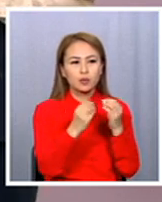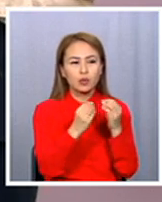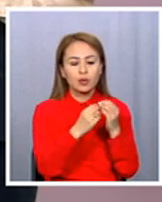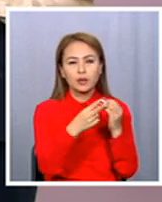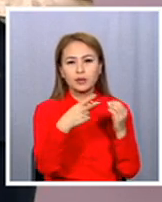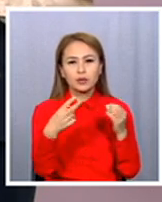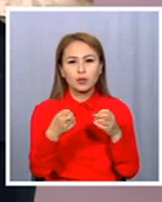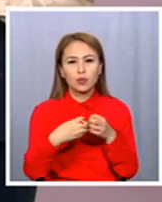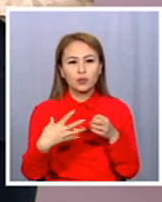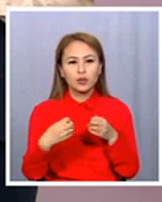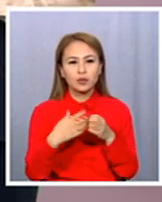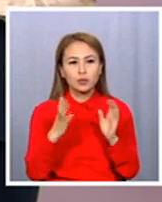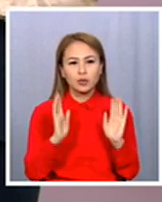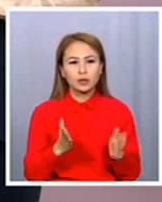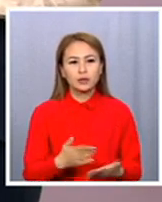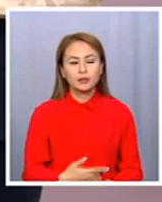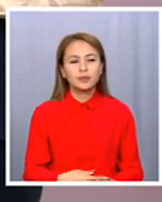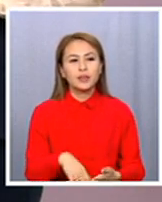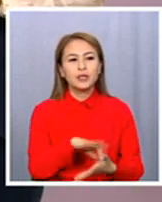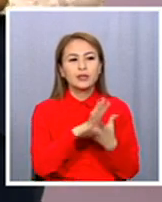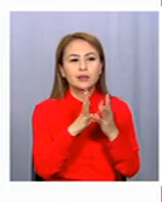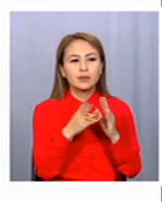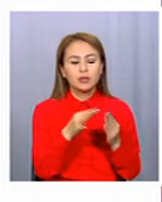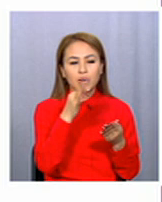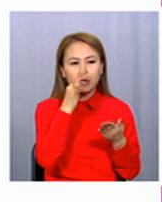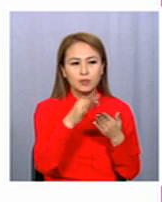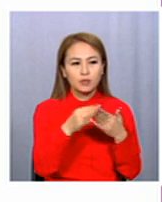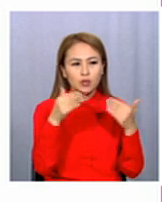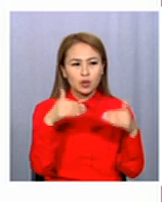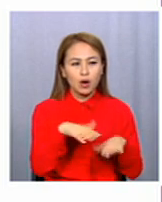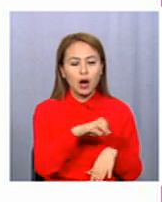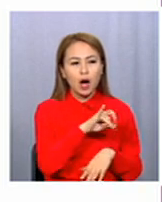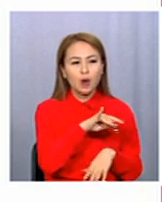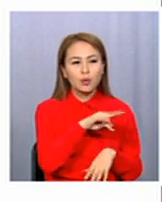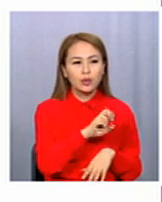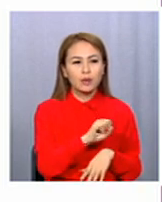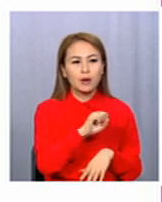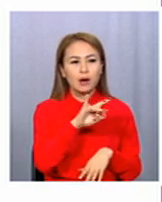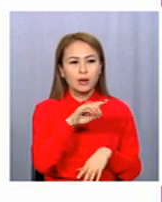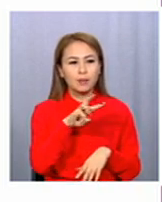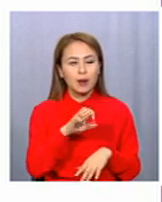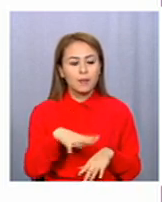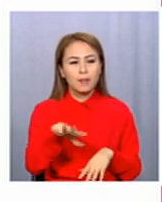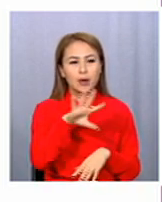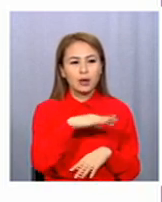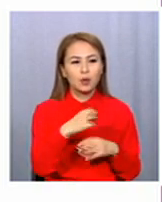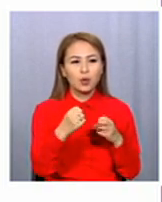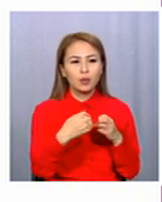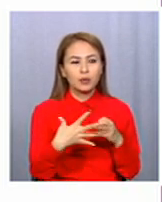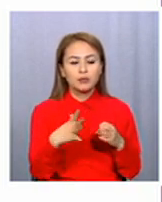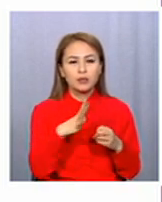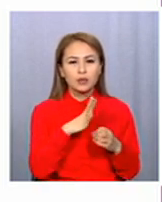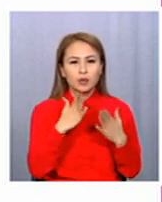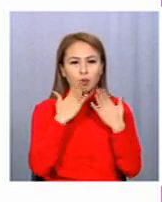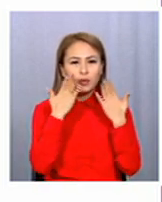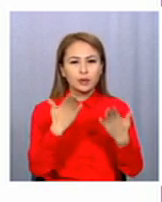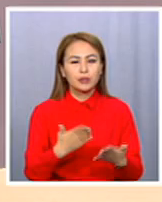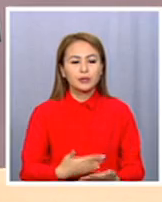Мәні 15-ке тең. Демек, есептің жауабы Аруна мен арман барлығы 15 бет